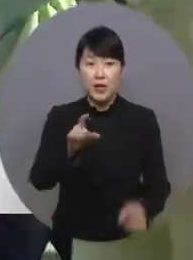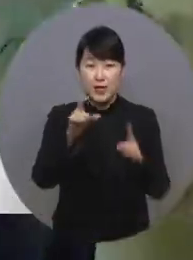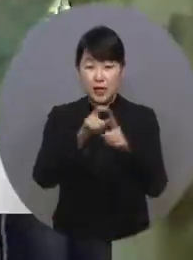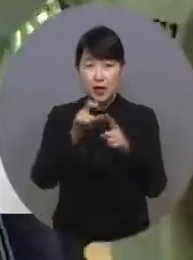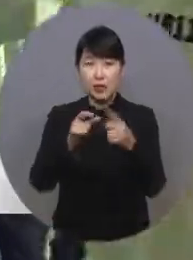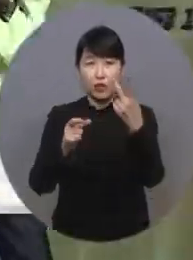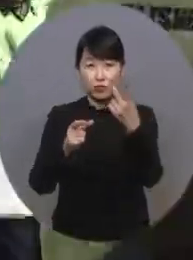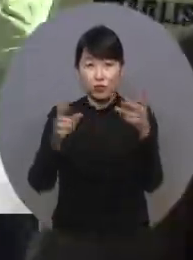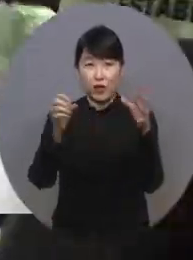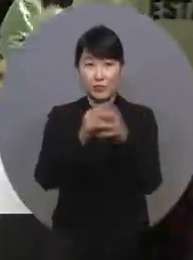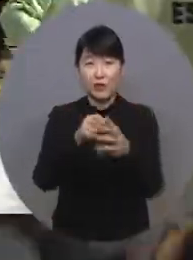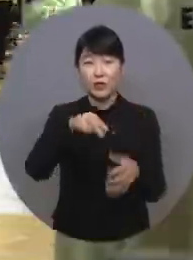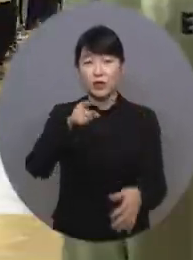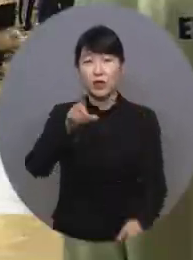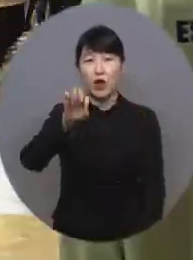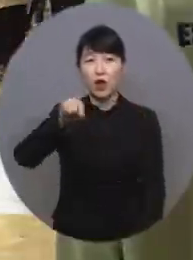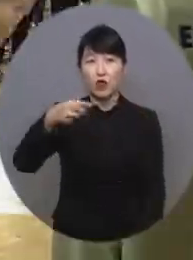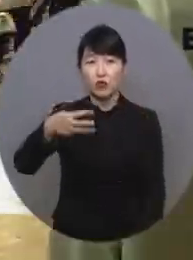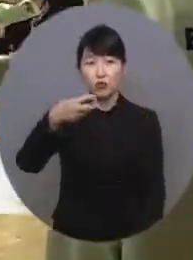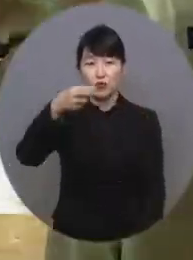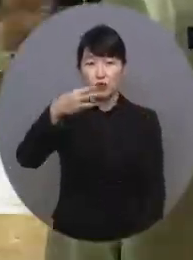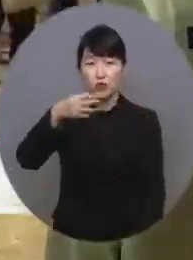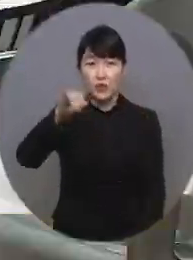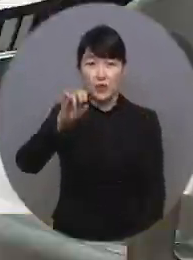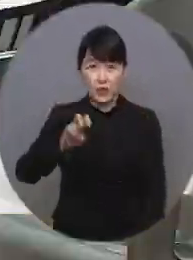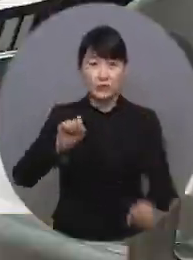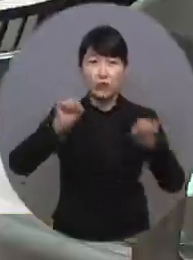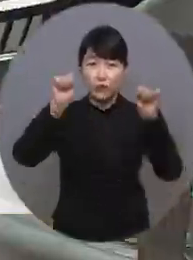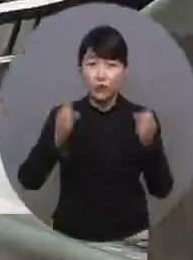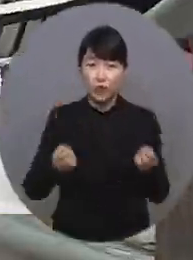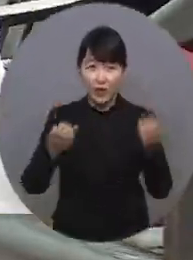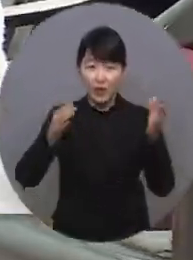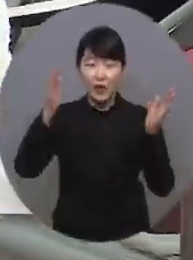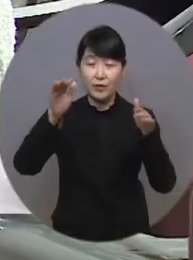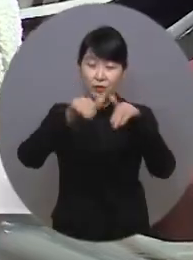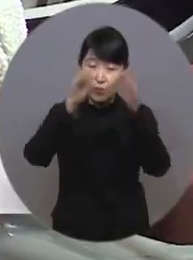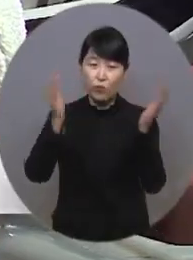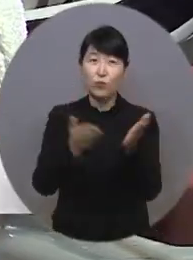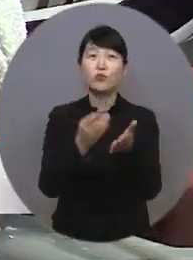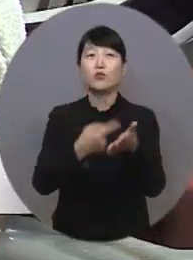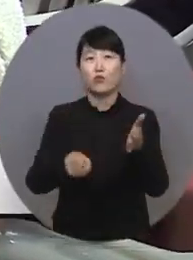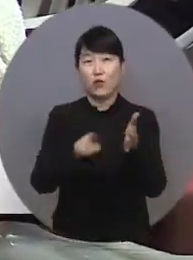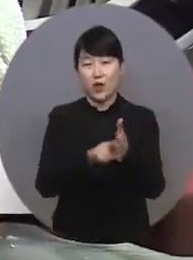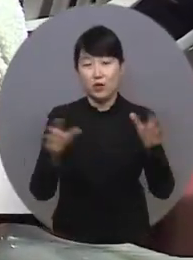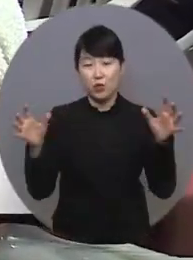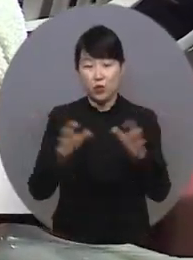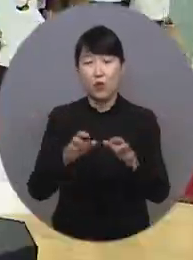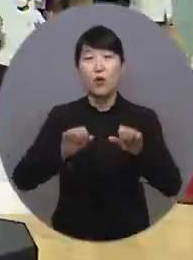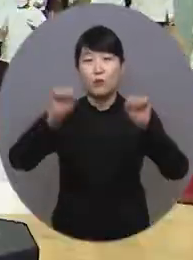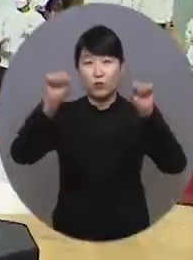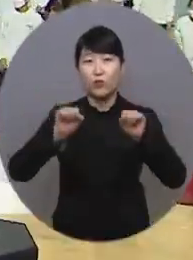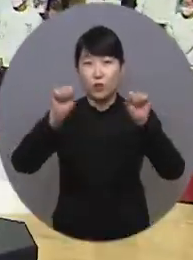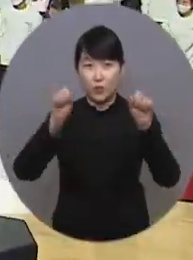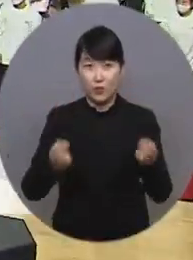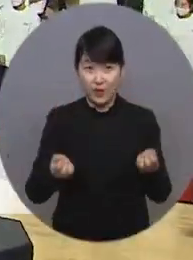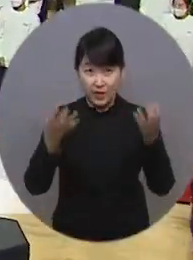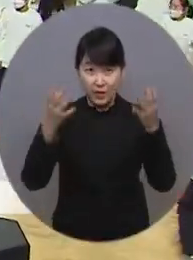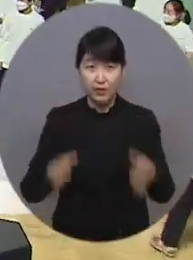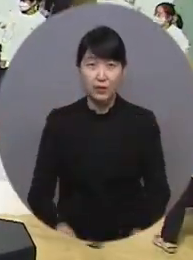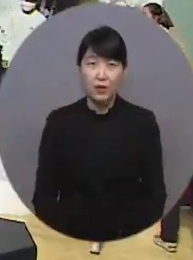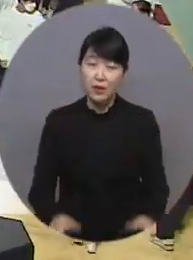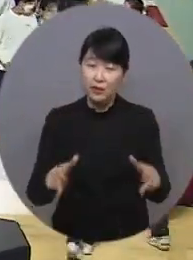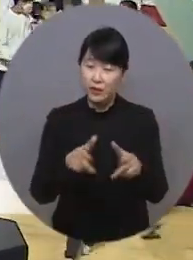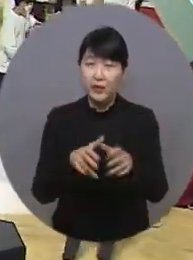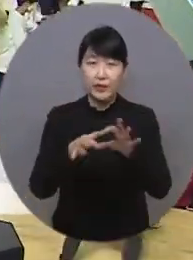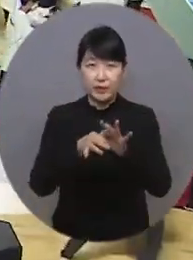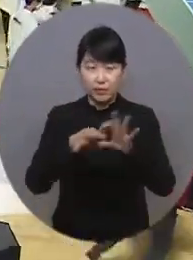합친 서울림 운동회는 모든 학생이 행복한 스포츠를 위한 통합체육 운동회입니다. 장애, 비장애